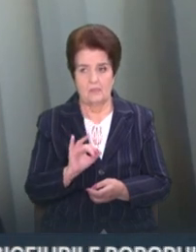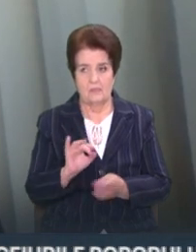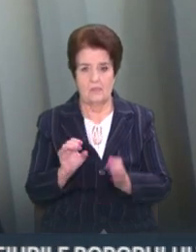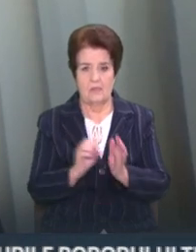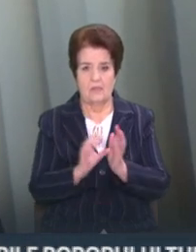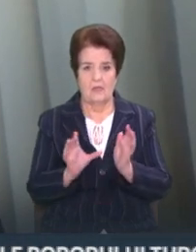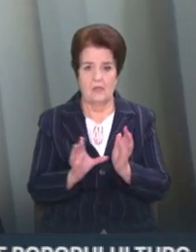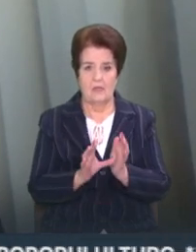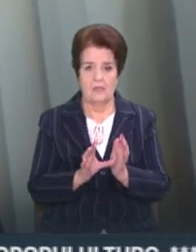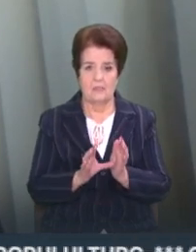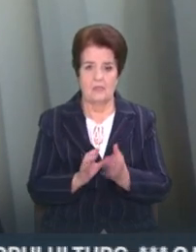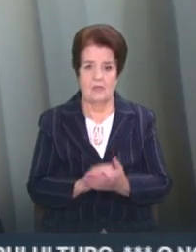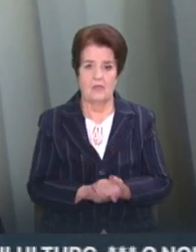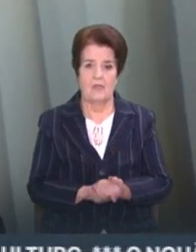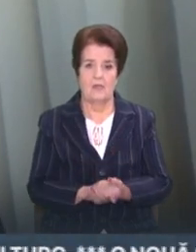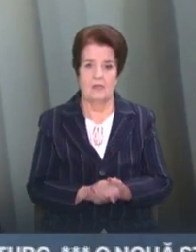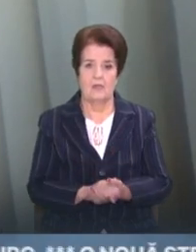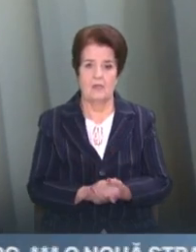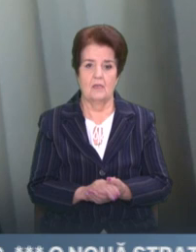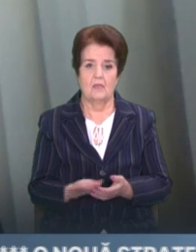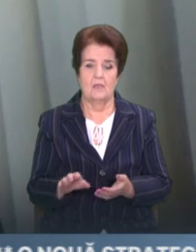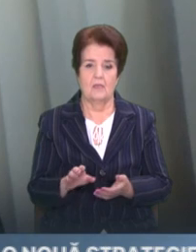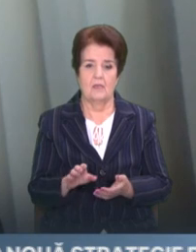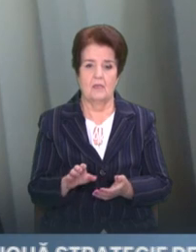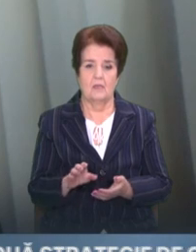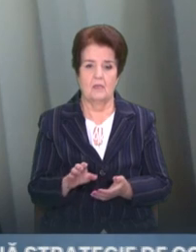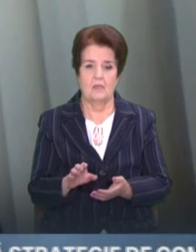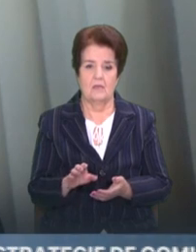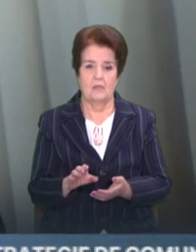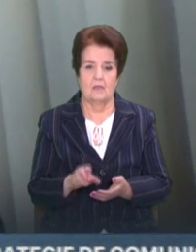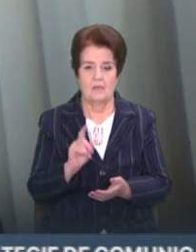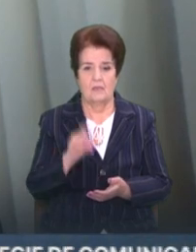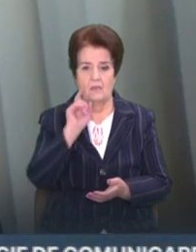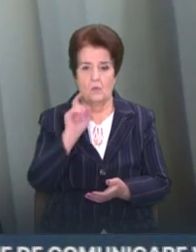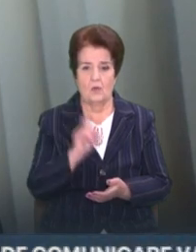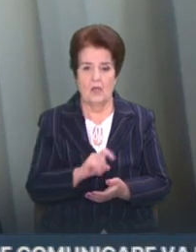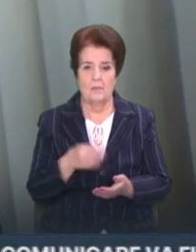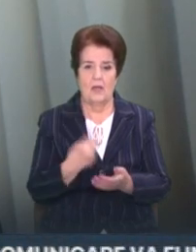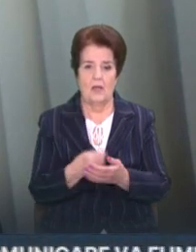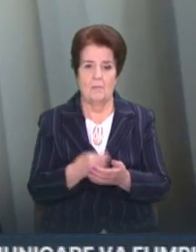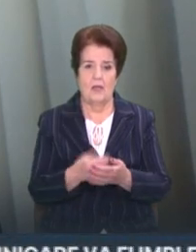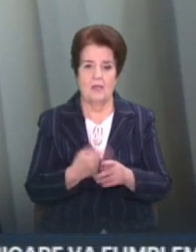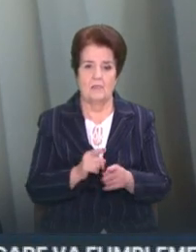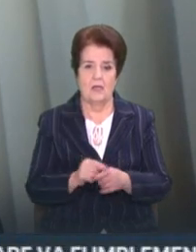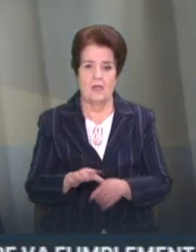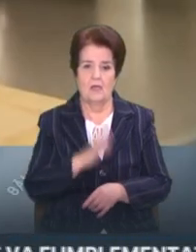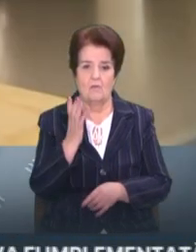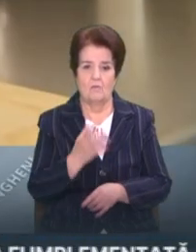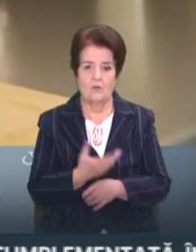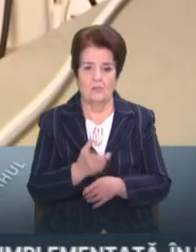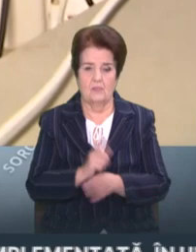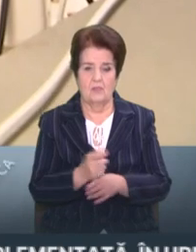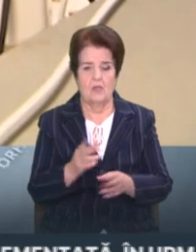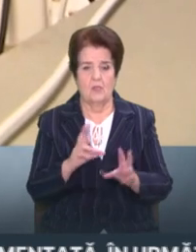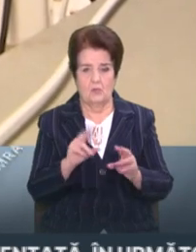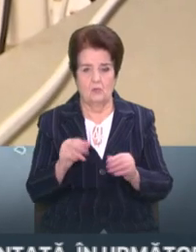aproximativ 30%, era procurată din Ucraina, la un preț care era un pic mai mult mare decât cel care îl procurăm